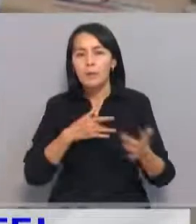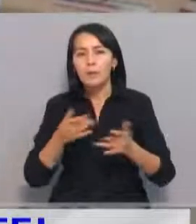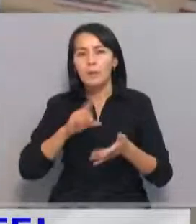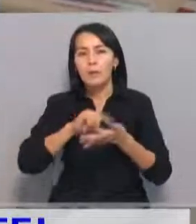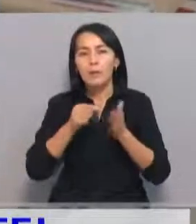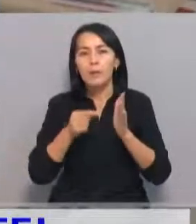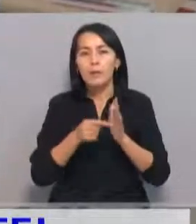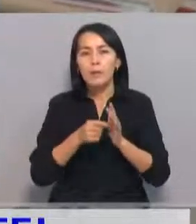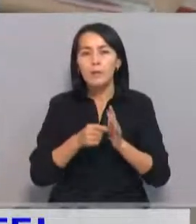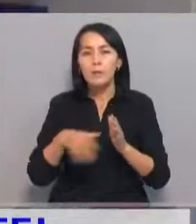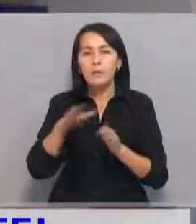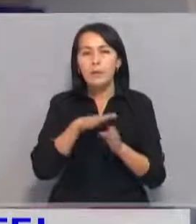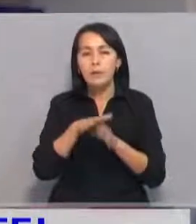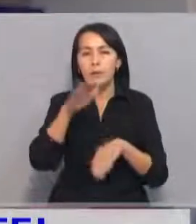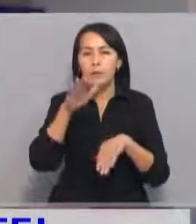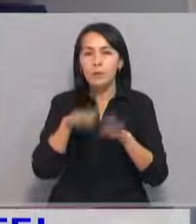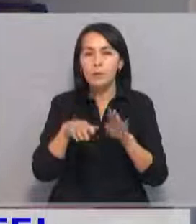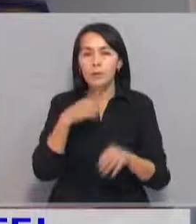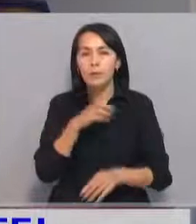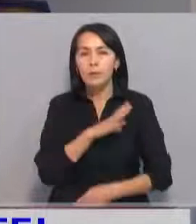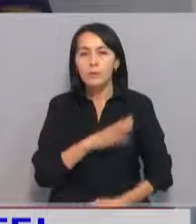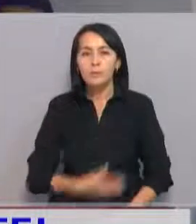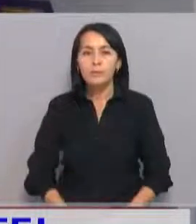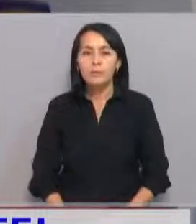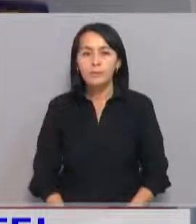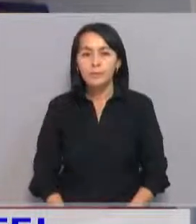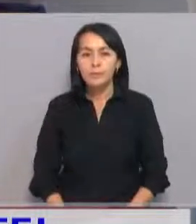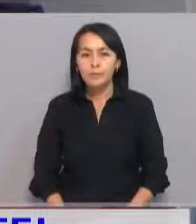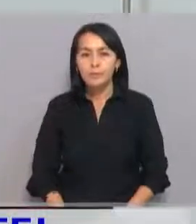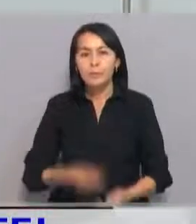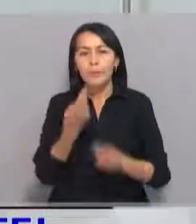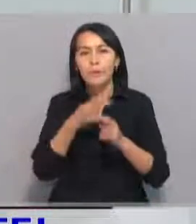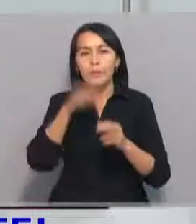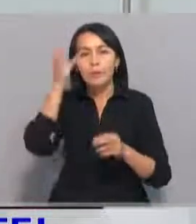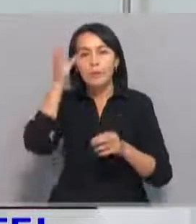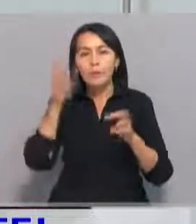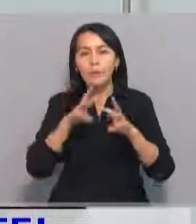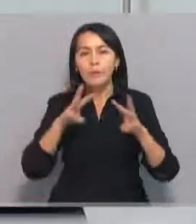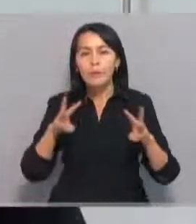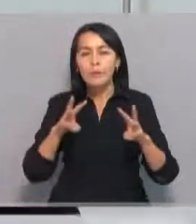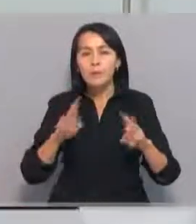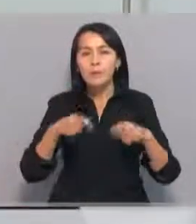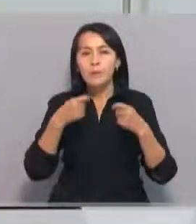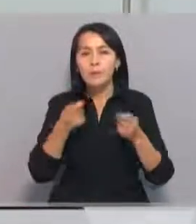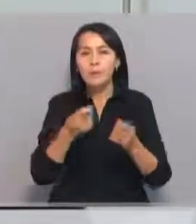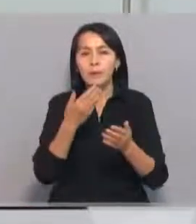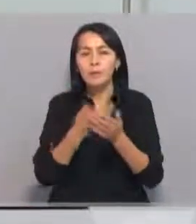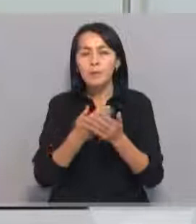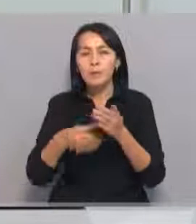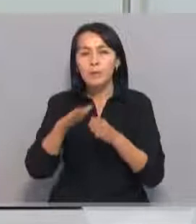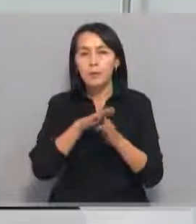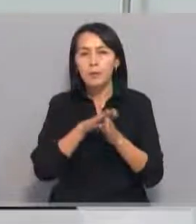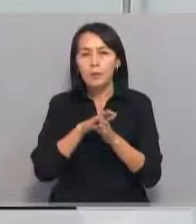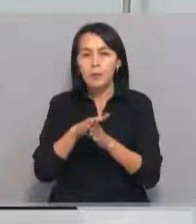кабинеттерінің әдістемелік жабдықталуына жоғары баға берді. Бұл білім министрлігінің тарапынан беріліп отқан талаптарды